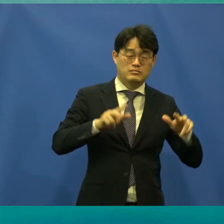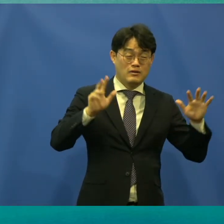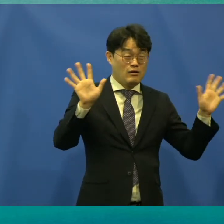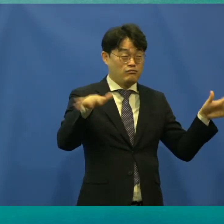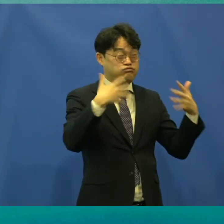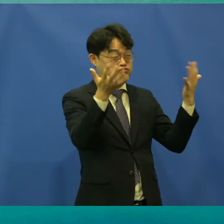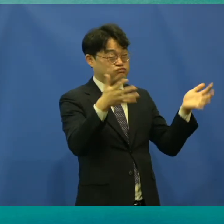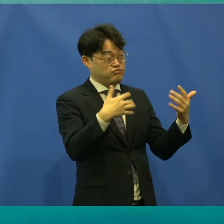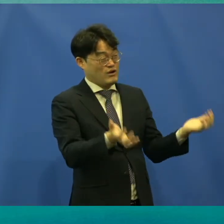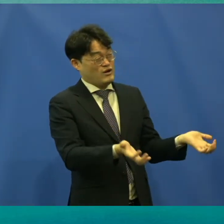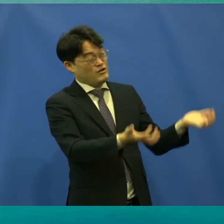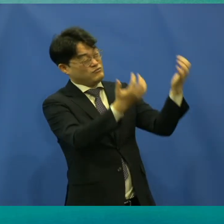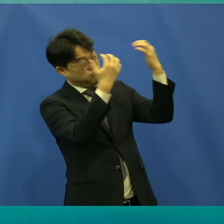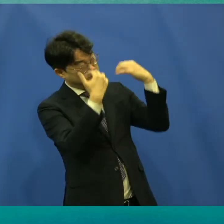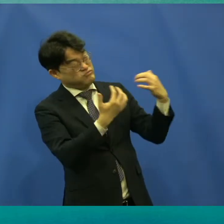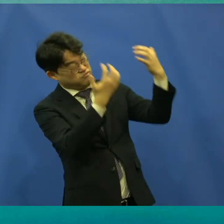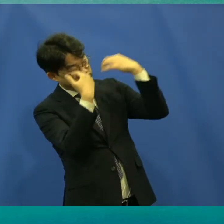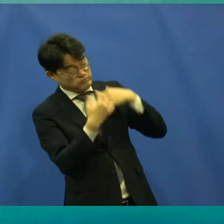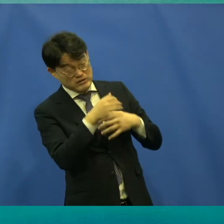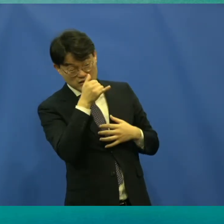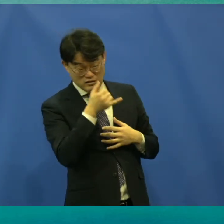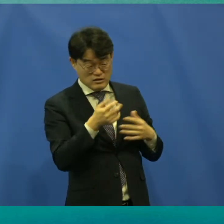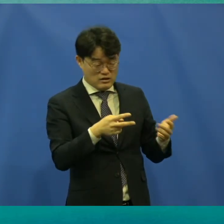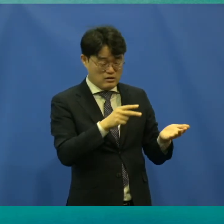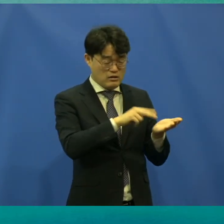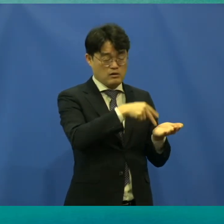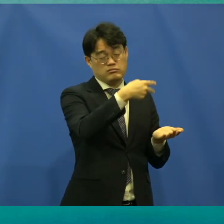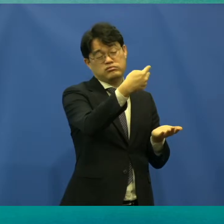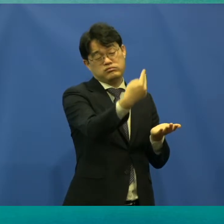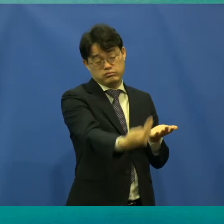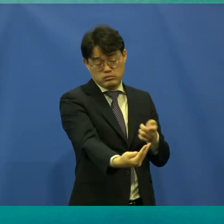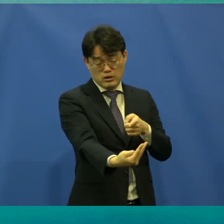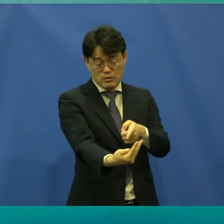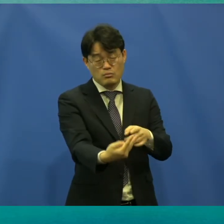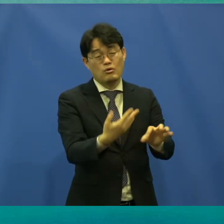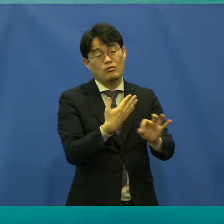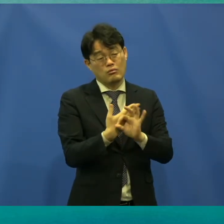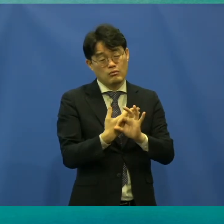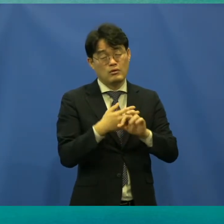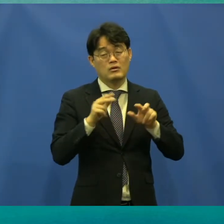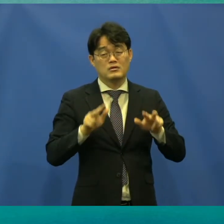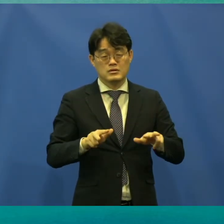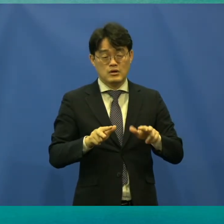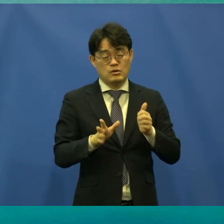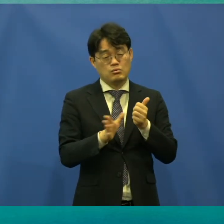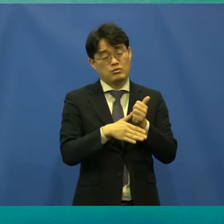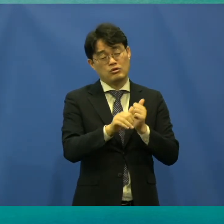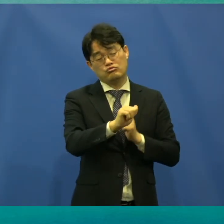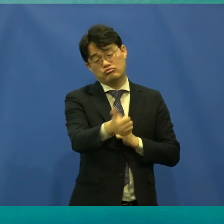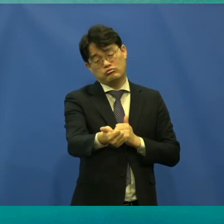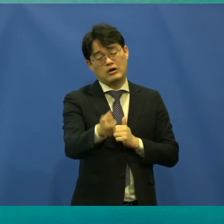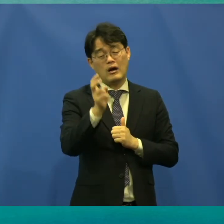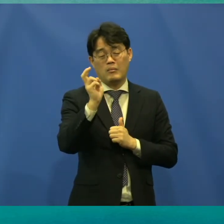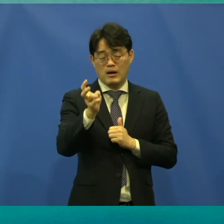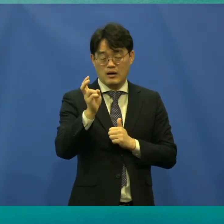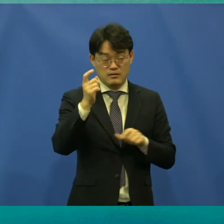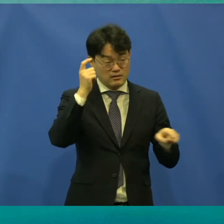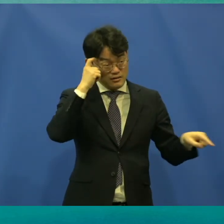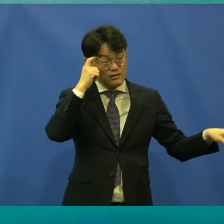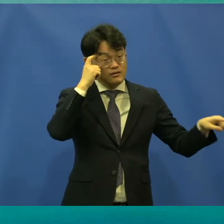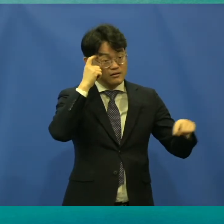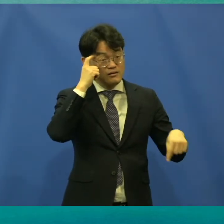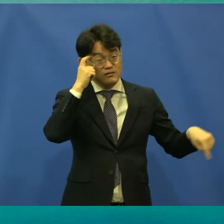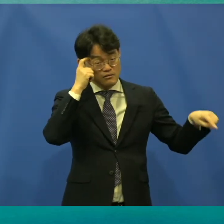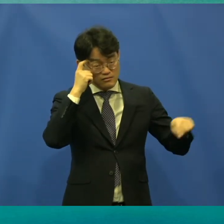요나 자신도 그렇게 생각했을 것입니다. 이 풍랑이 거센 바다에 자신이 던져졌는데 뭐